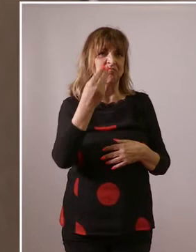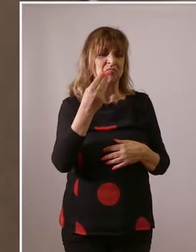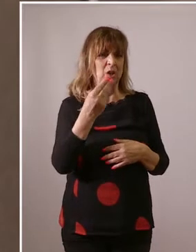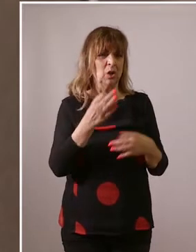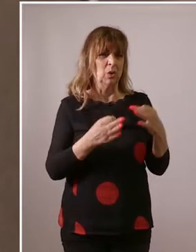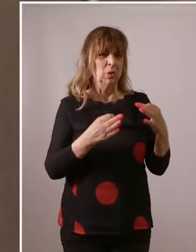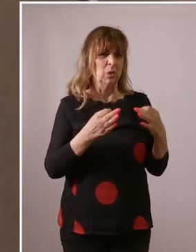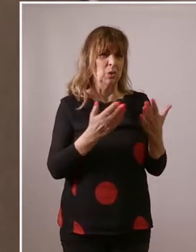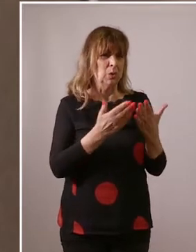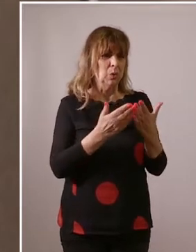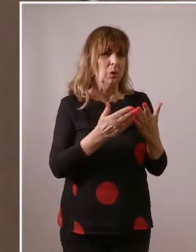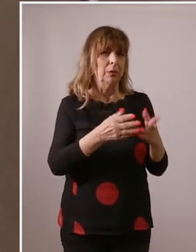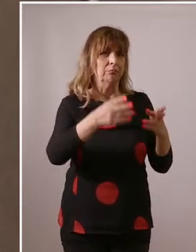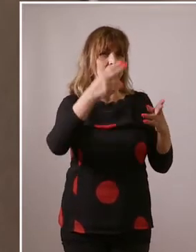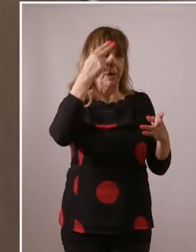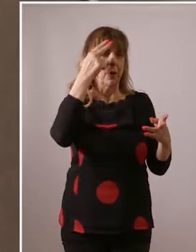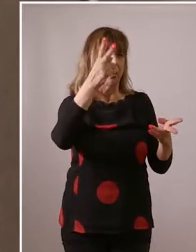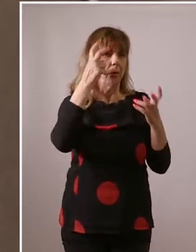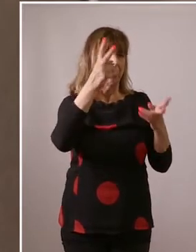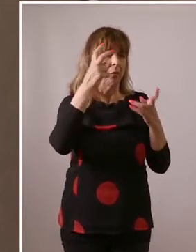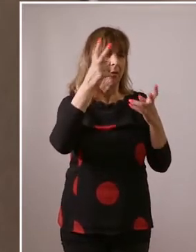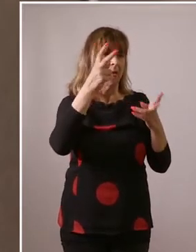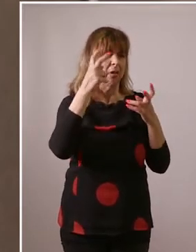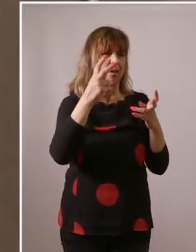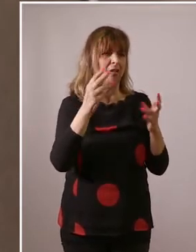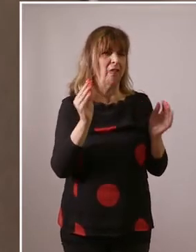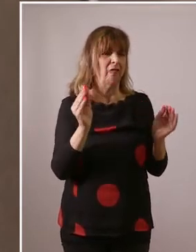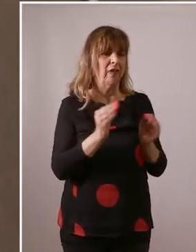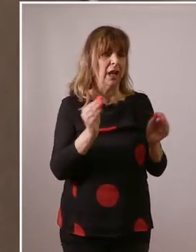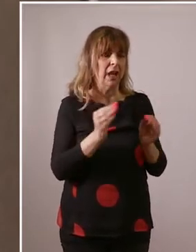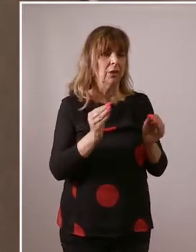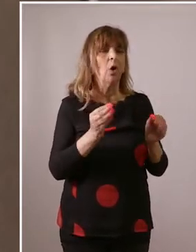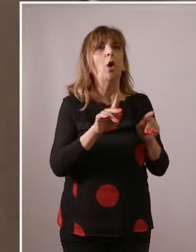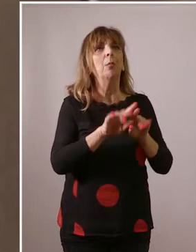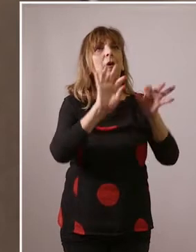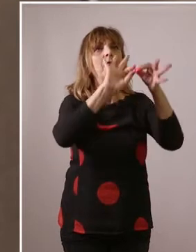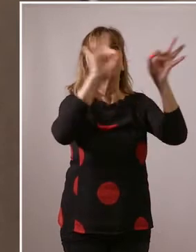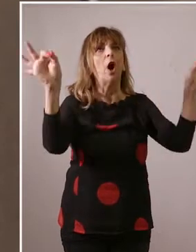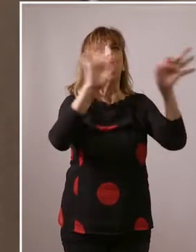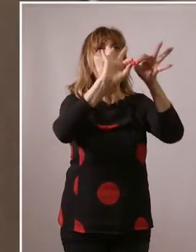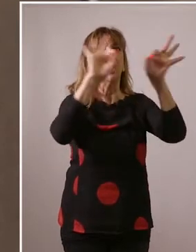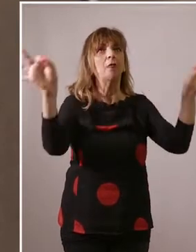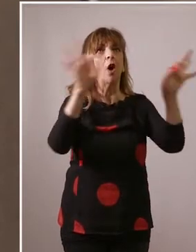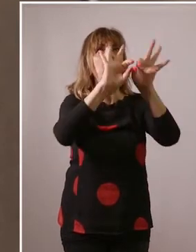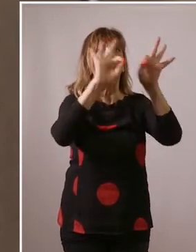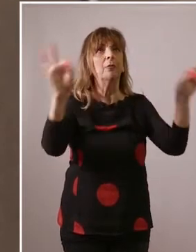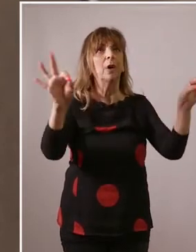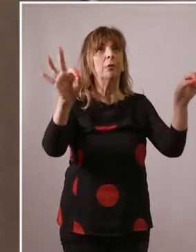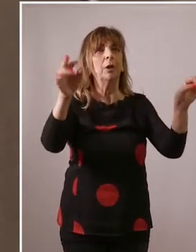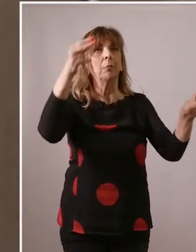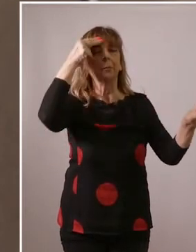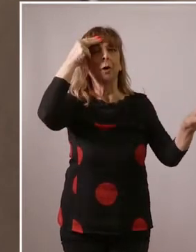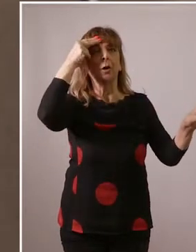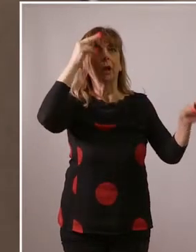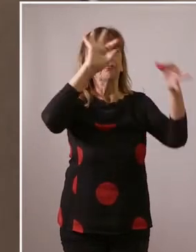peggio un e monica composto da una serie di formule che lo studente è tenuto a mandare a memoria